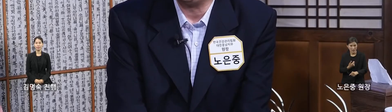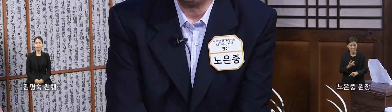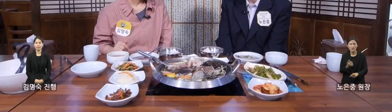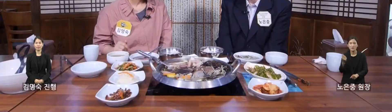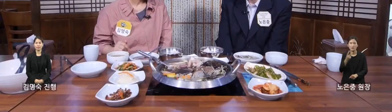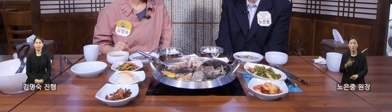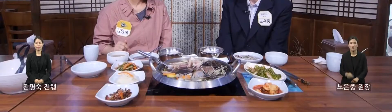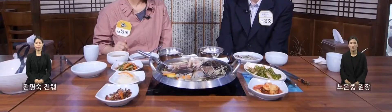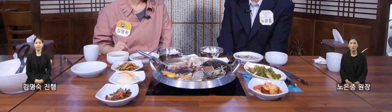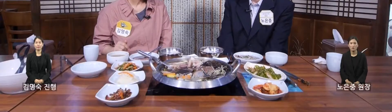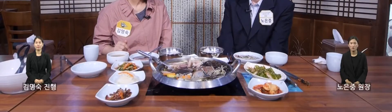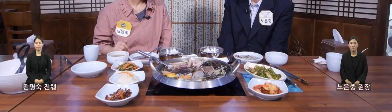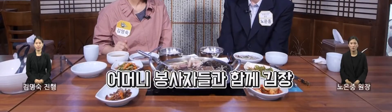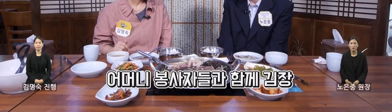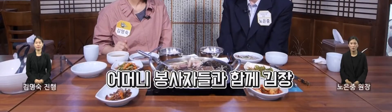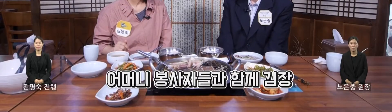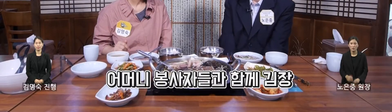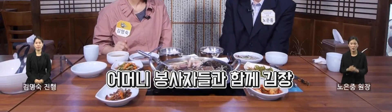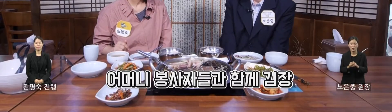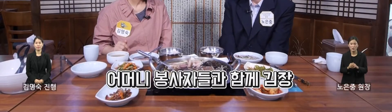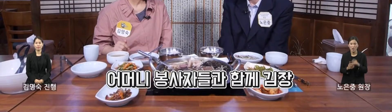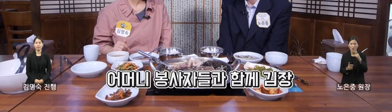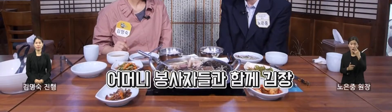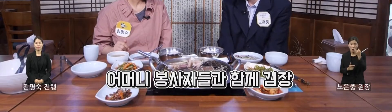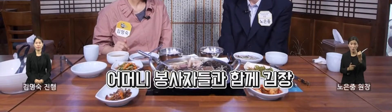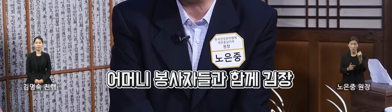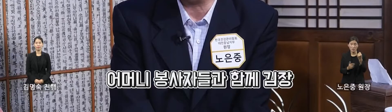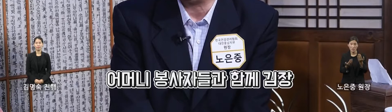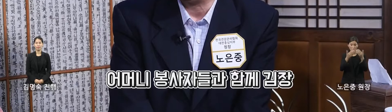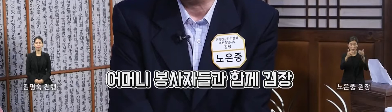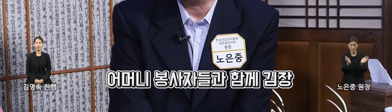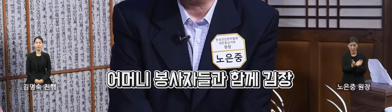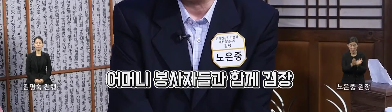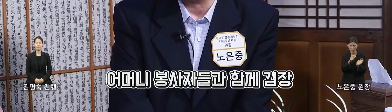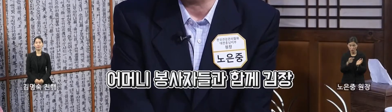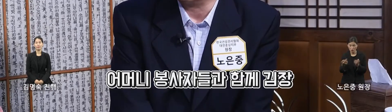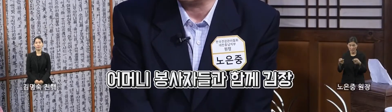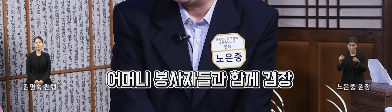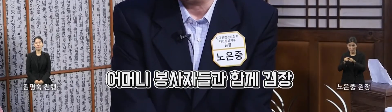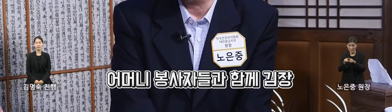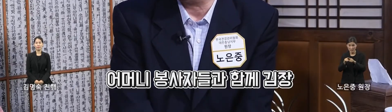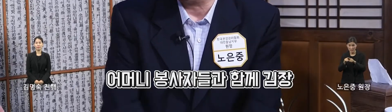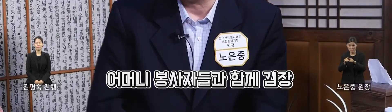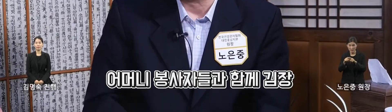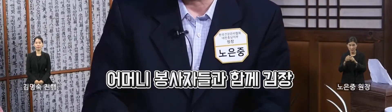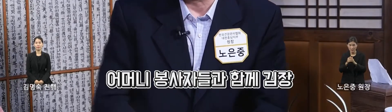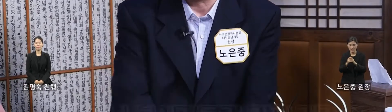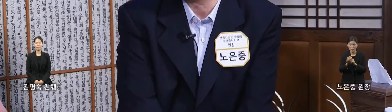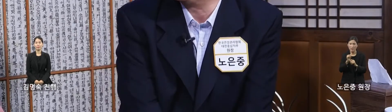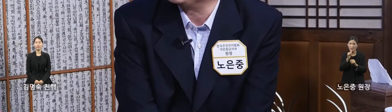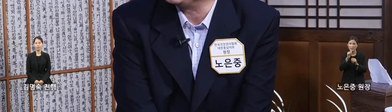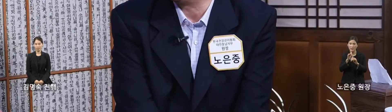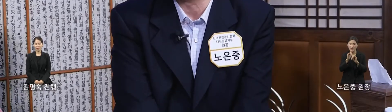저희 건협사랑 어머니 봉사단이라고 있어요 그분들과 같이 이제 어렵게 지내신 분들을